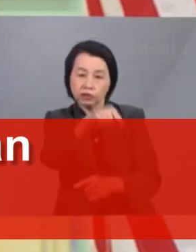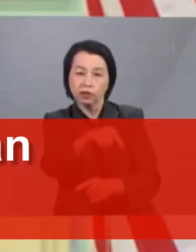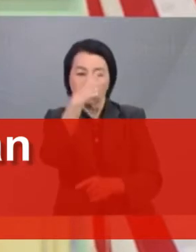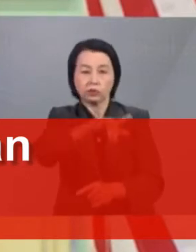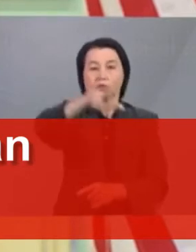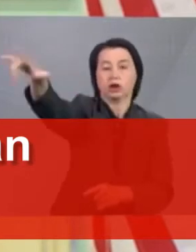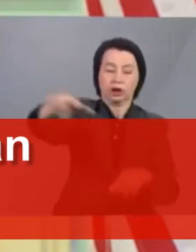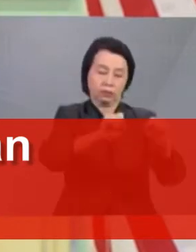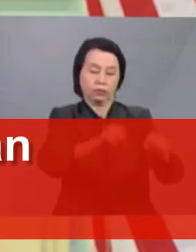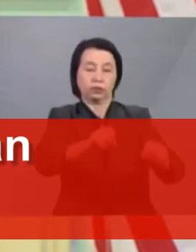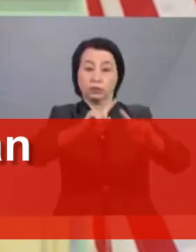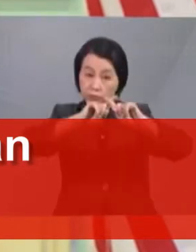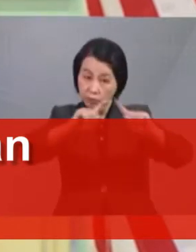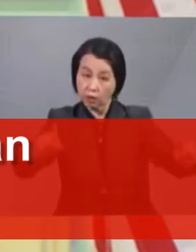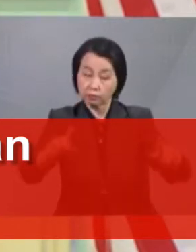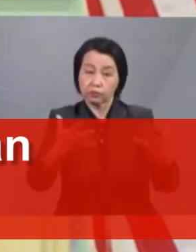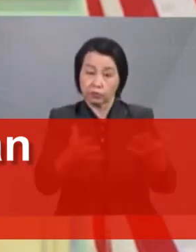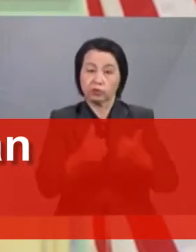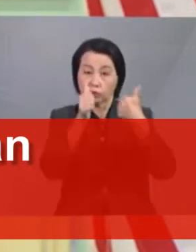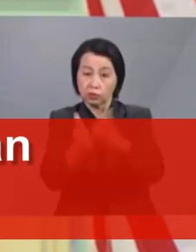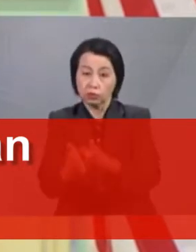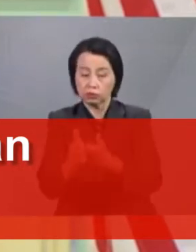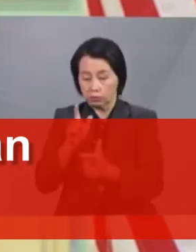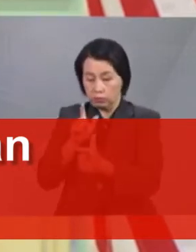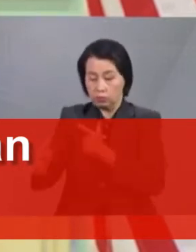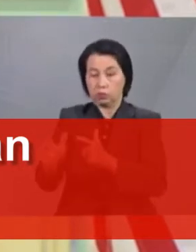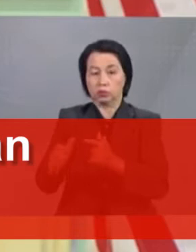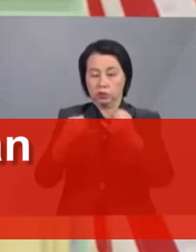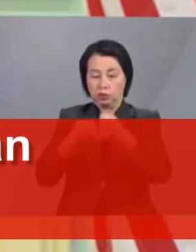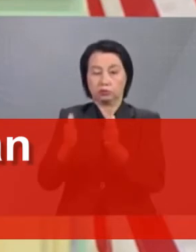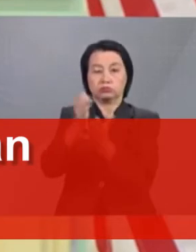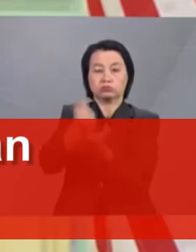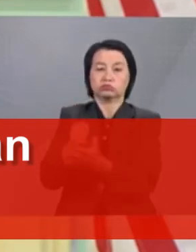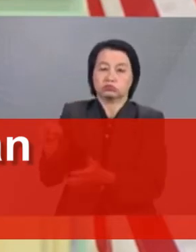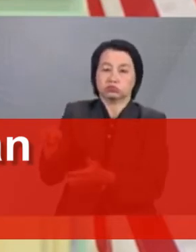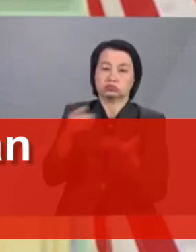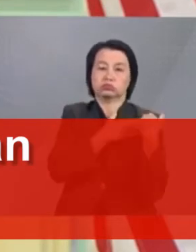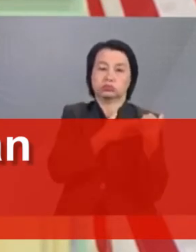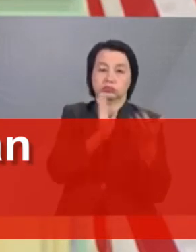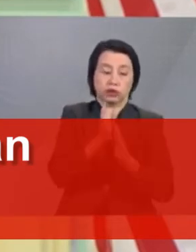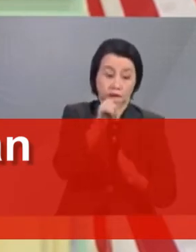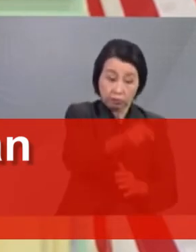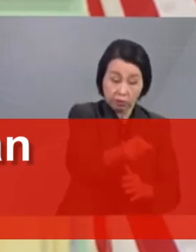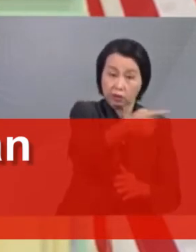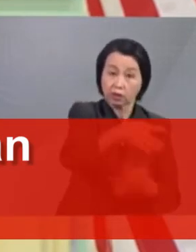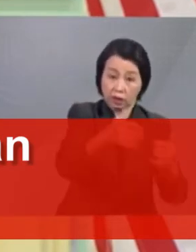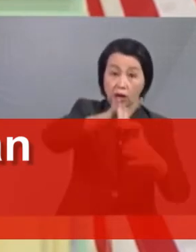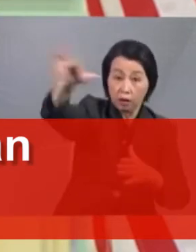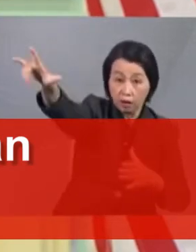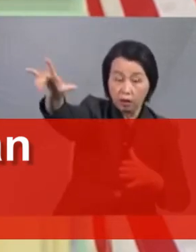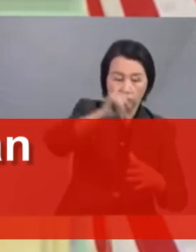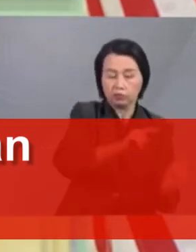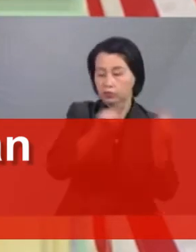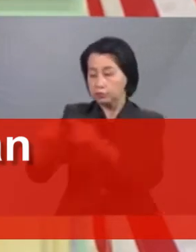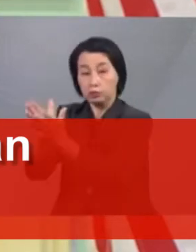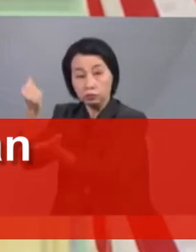untuk keluar negara, tetapi tertakluk kepada kelulusan daripada Jabatan Immigration. Maknanya mereka mesti mendapatkan